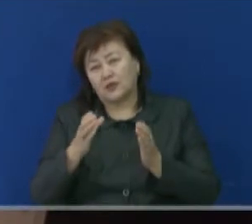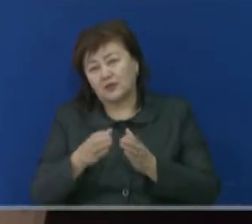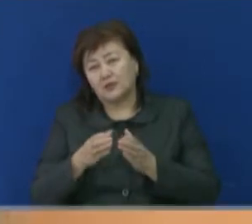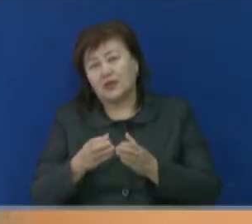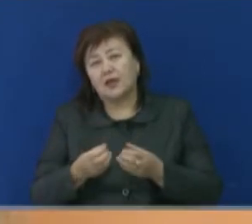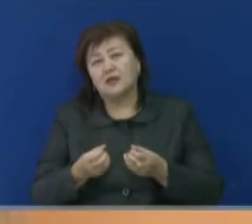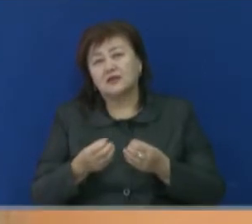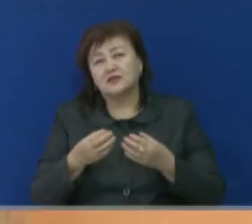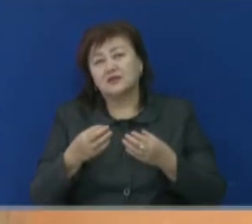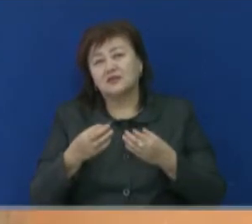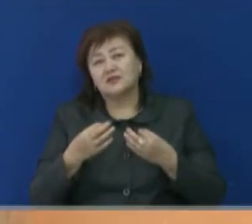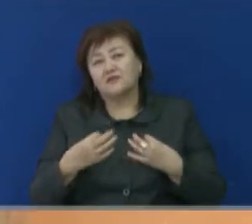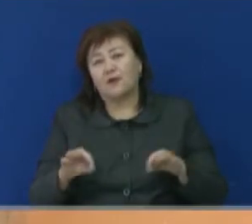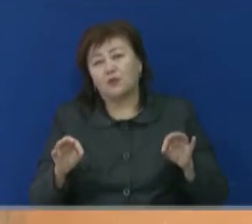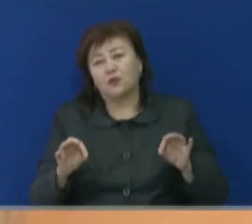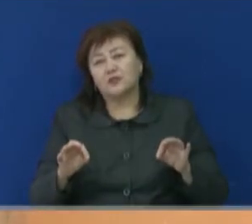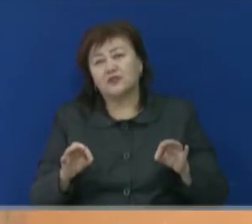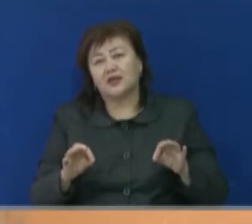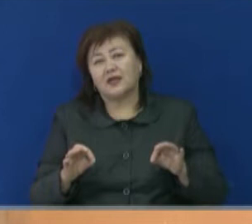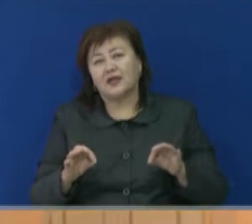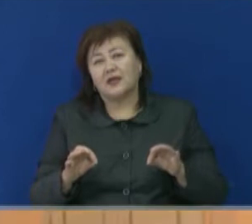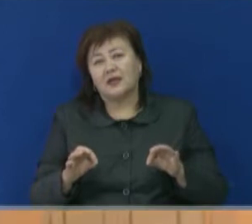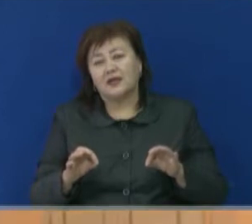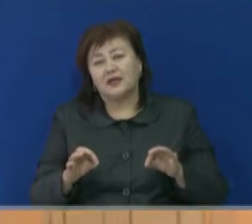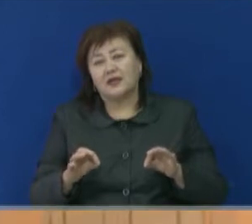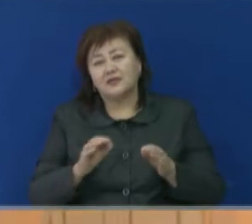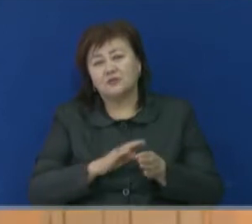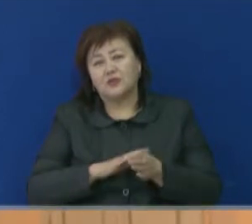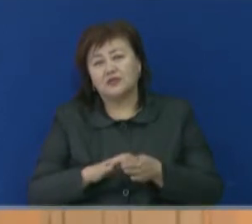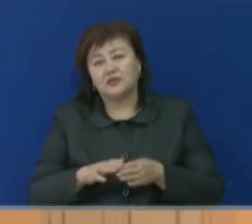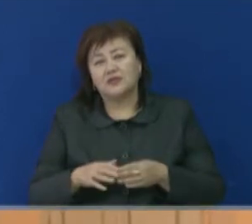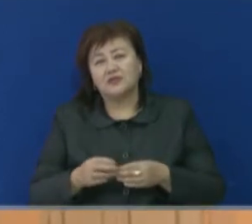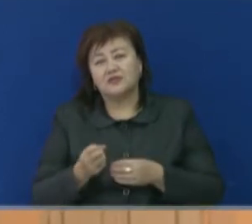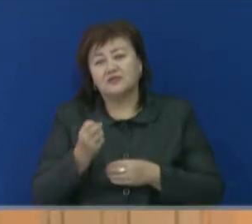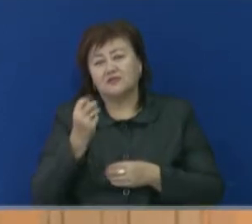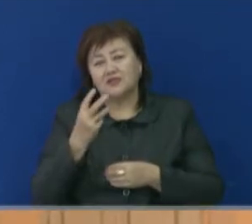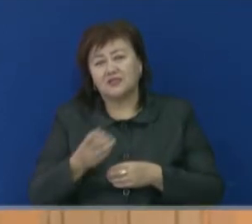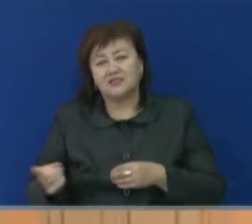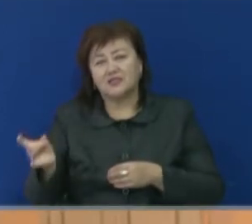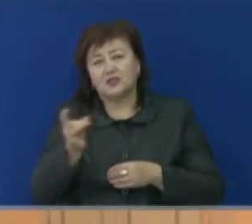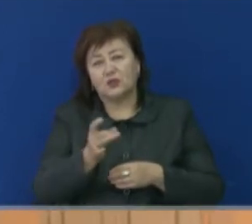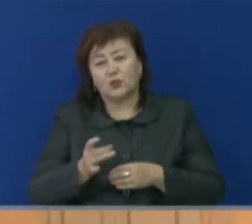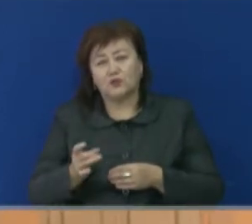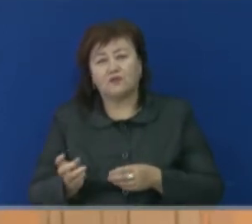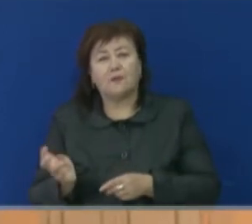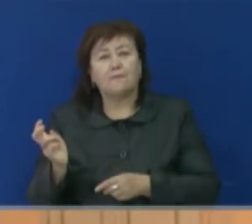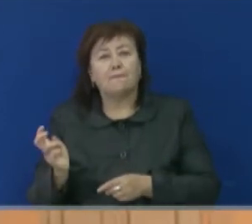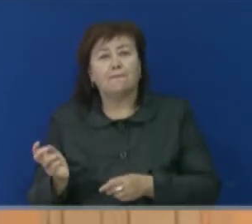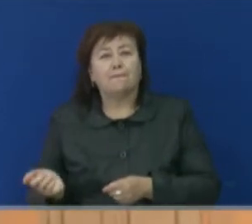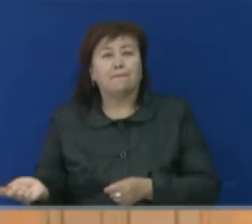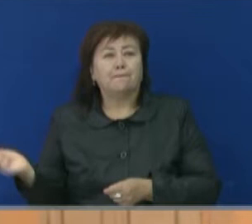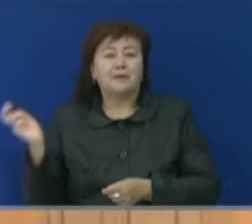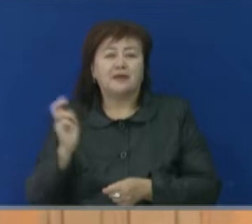берді. Қазақстанның түкпір-түкпірінен келіп жатыр. 12 аймақтан келді, 15 аймақтан